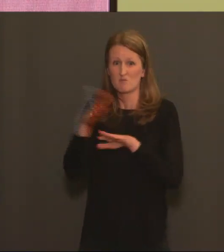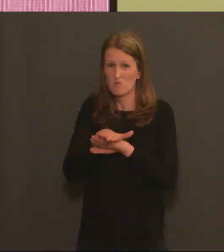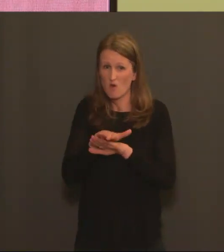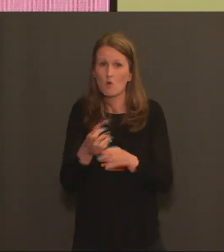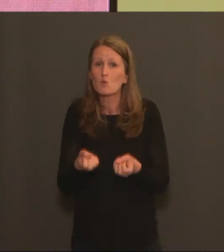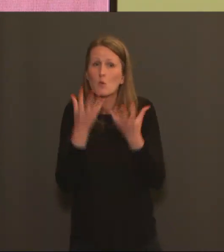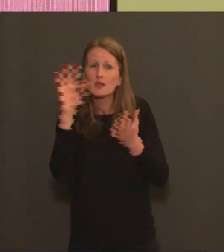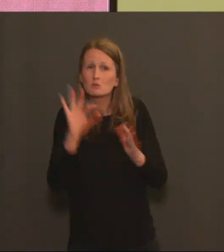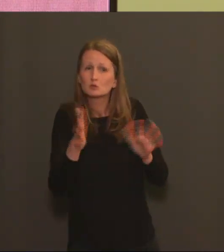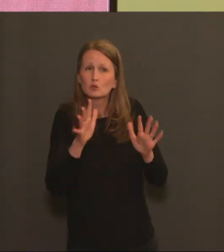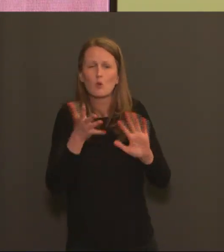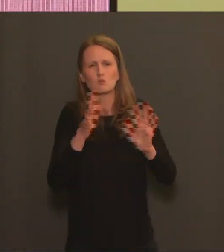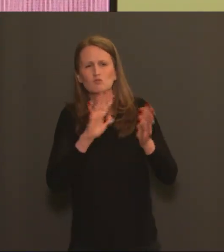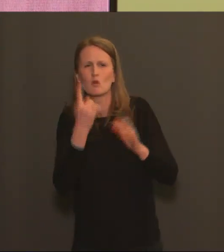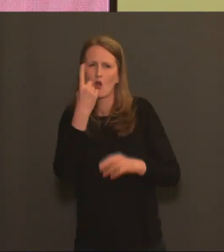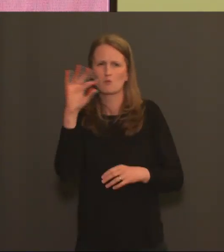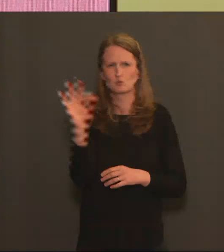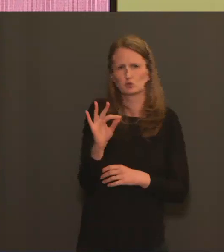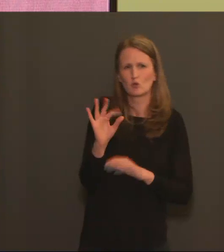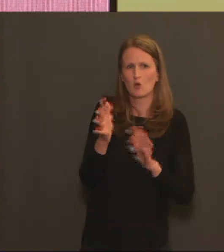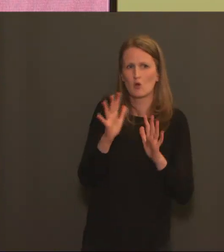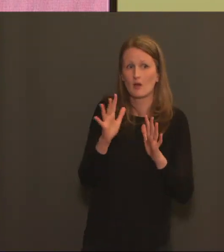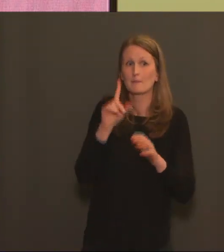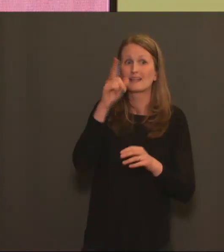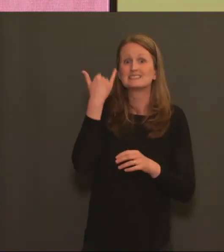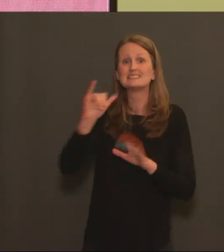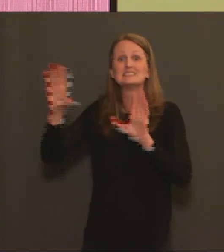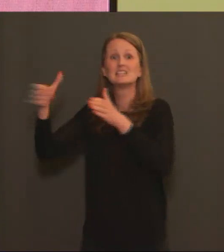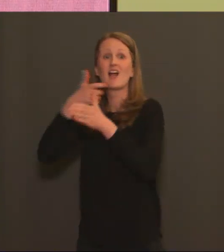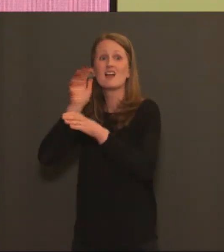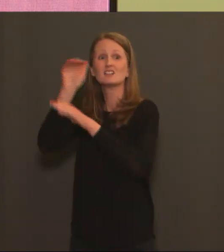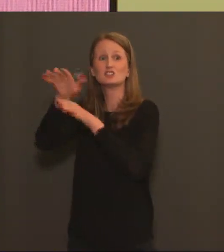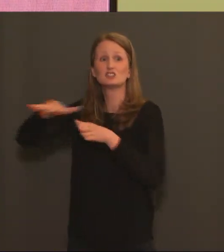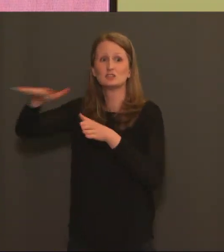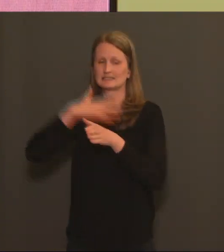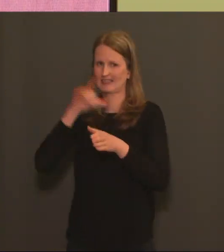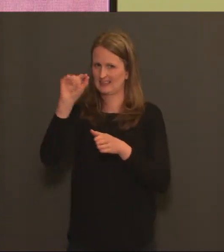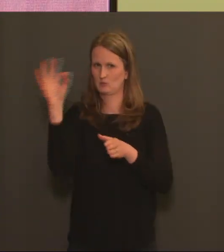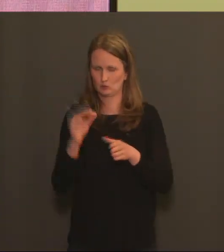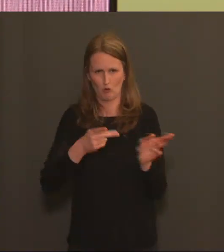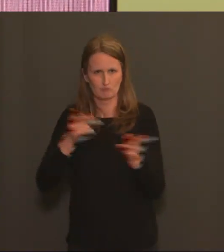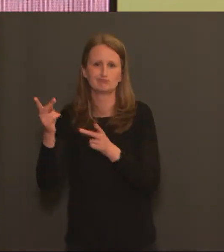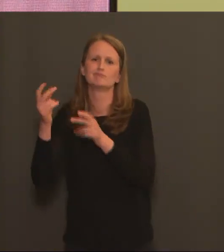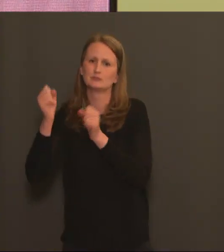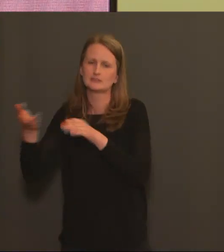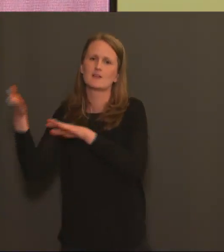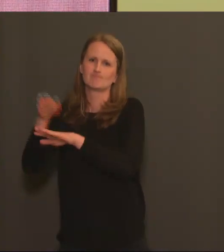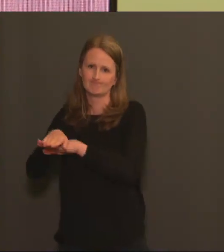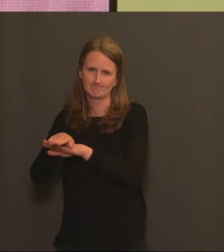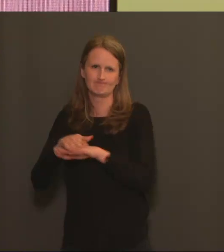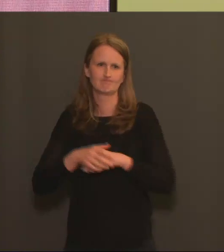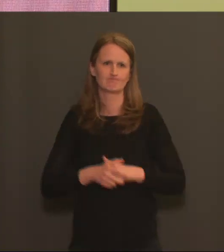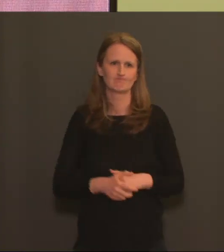clair, pour beaucoup de personnes, l'infection peut être asymptomatique ou avec très peu de symptômes. Pour beaucoup de personnes, il n'y a heureusement pas de